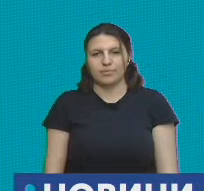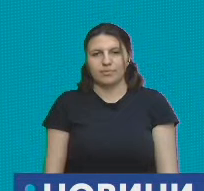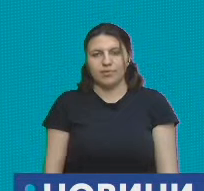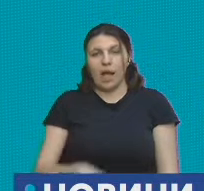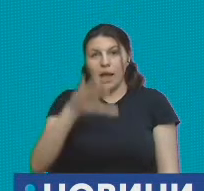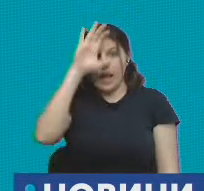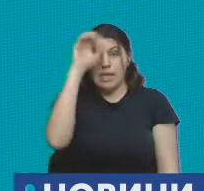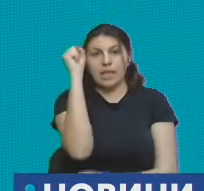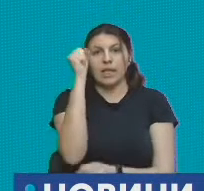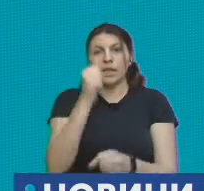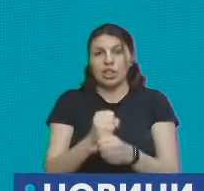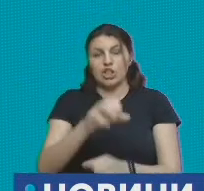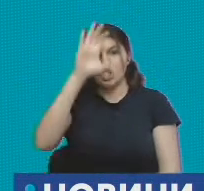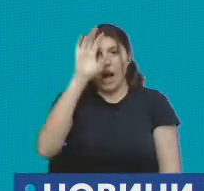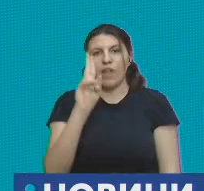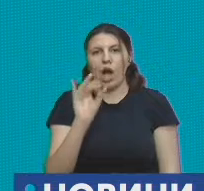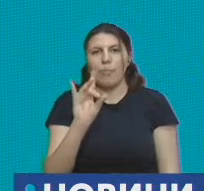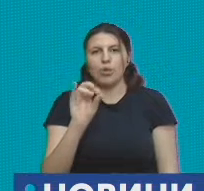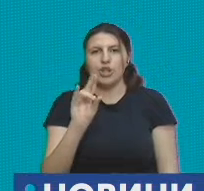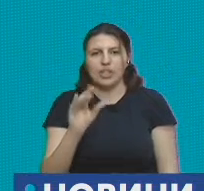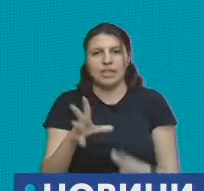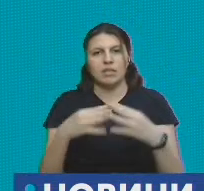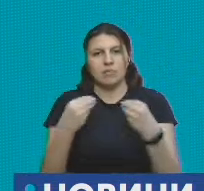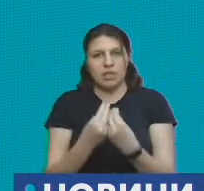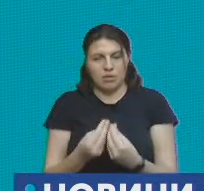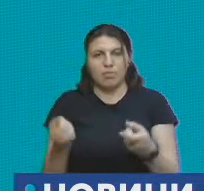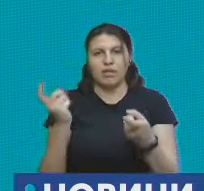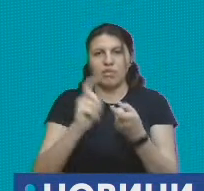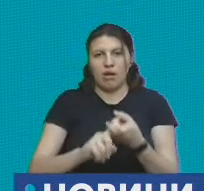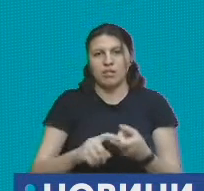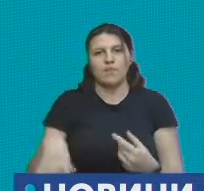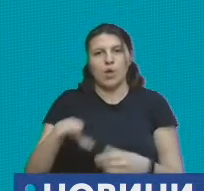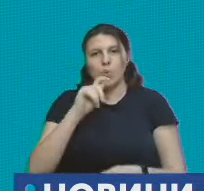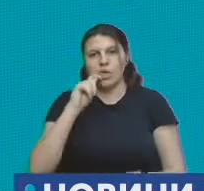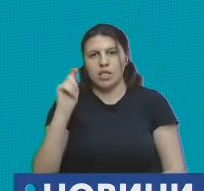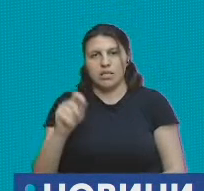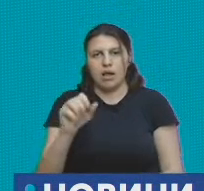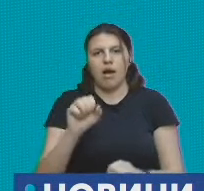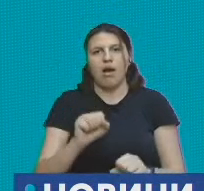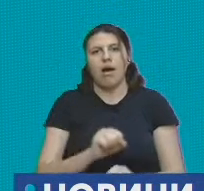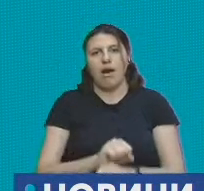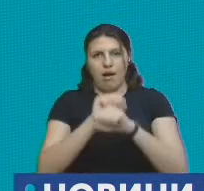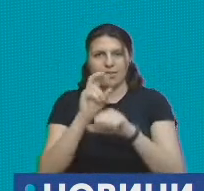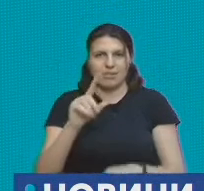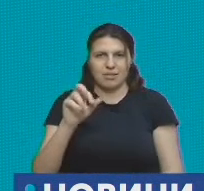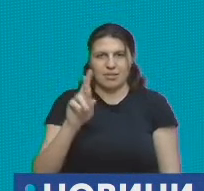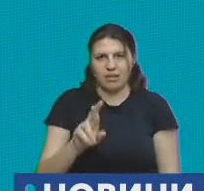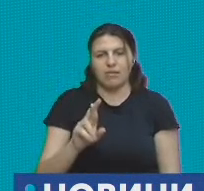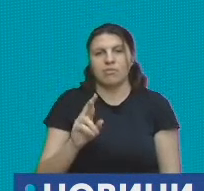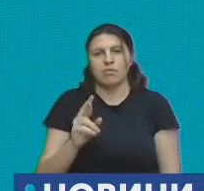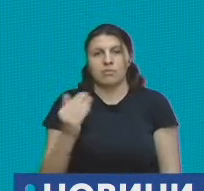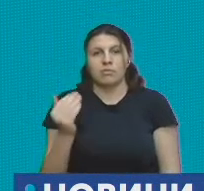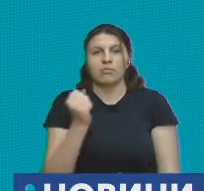Гірники шахти «Карбоніт» та їхні сім'ї приєдналися до всеукраїнської акції підтримки гірничої галузі. Її організували